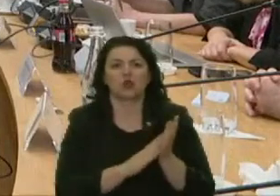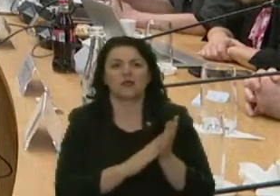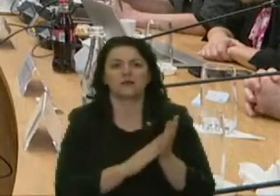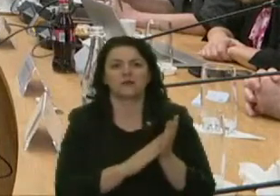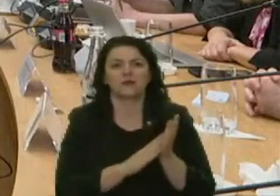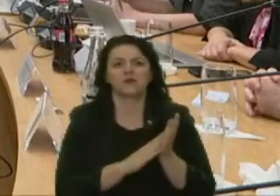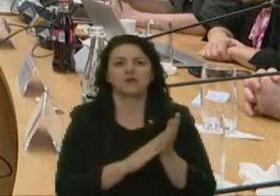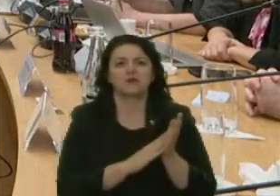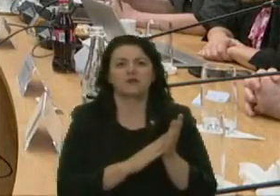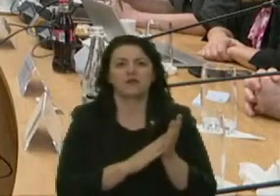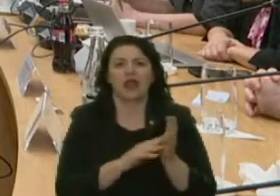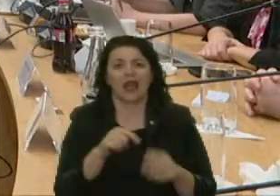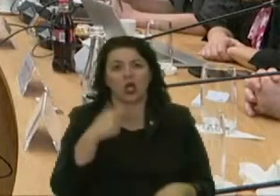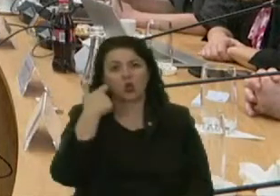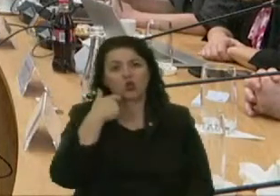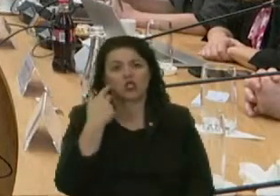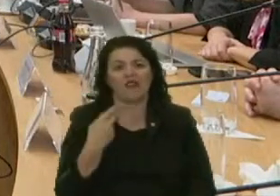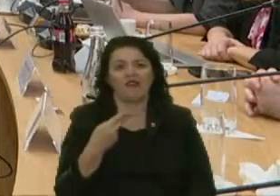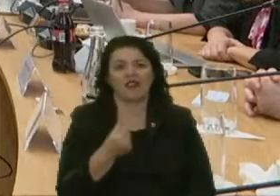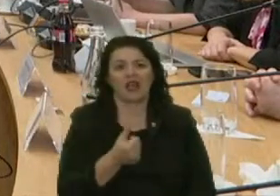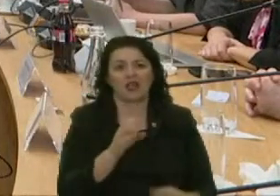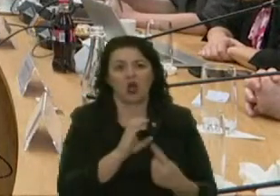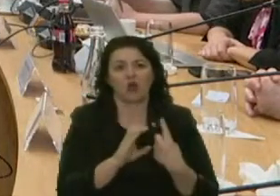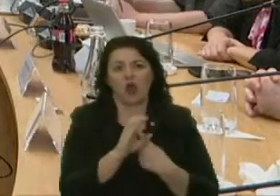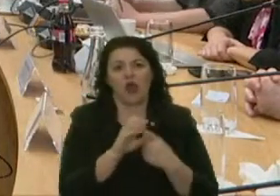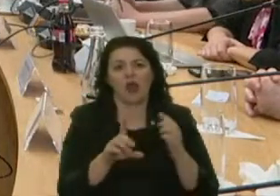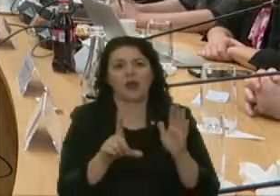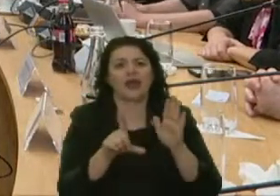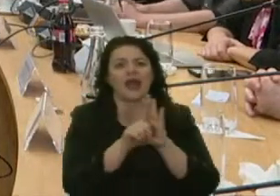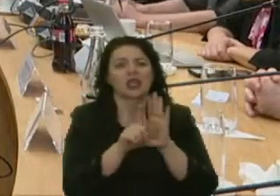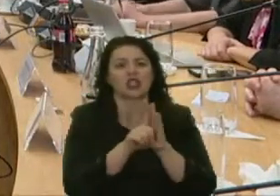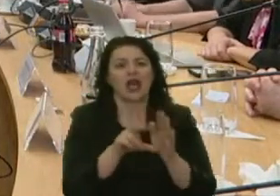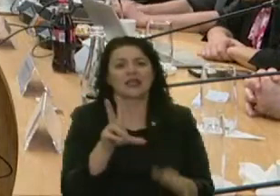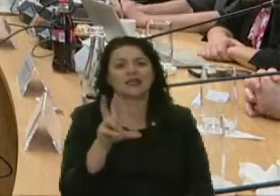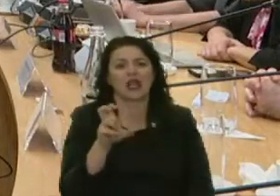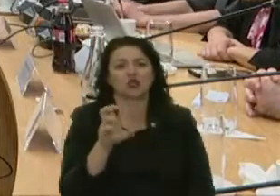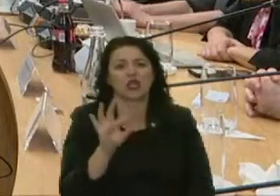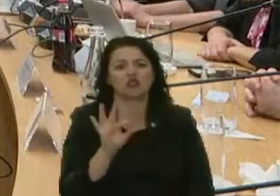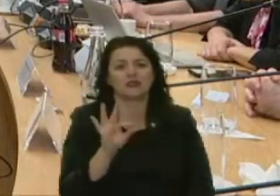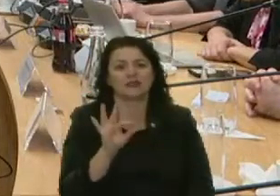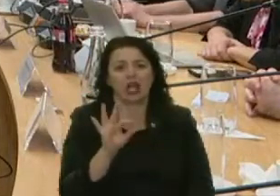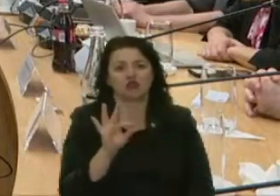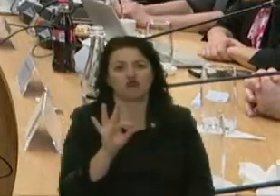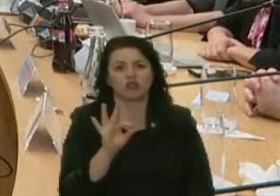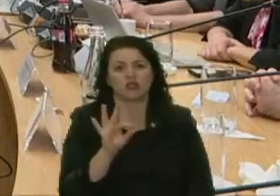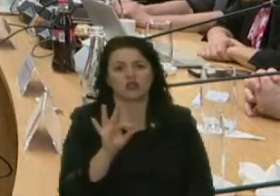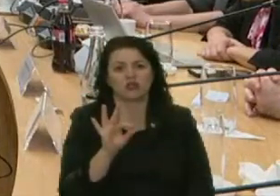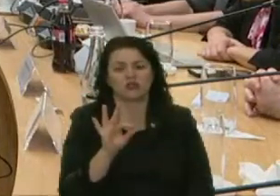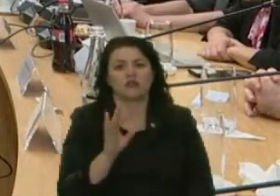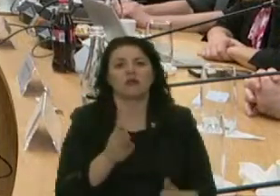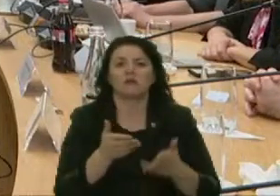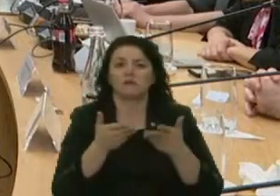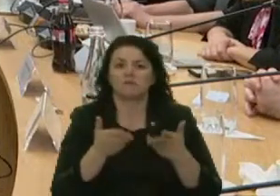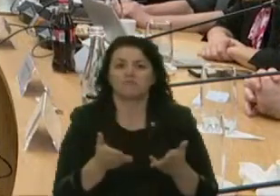că la Cluj se finanțează cultura pe baza legii 350 din 2000 pe când există o lege specială pentru